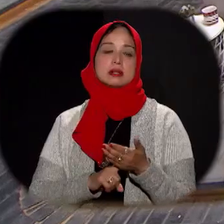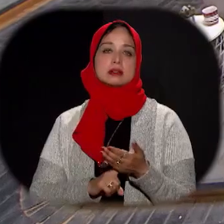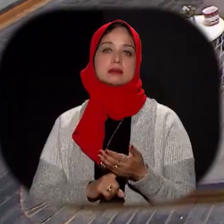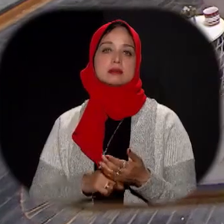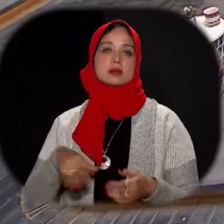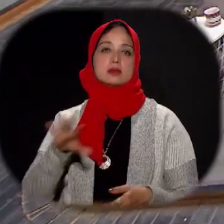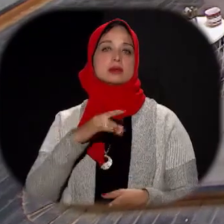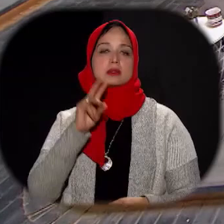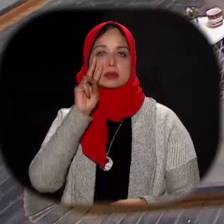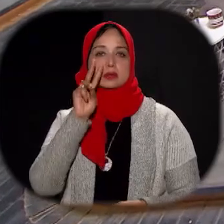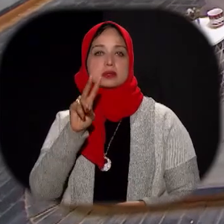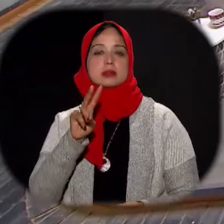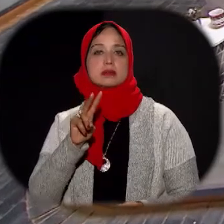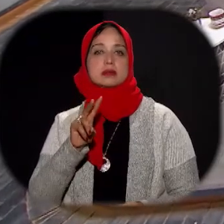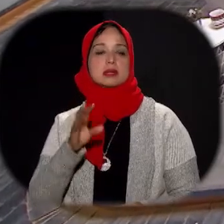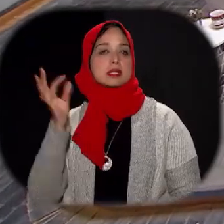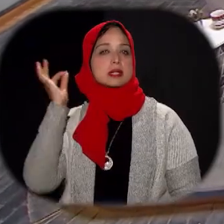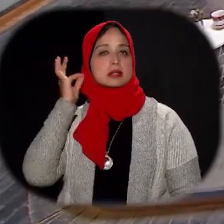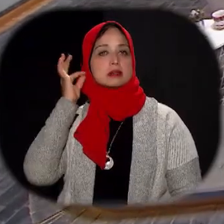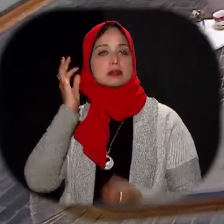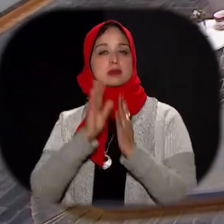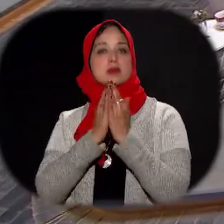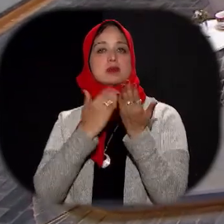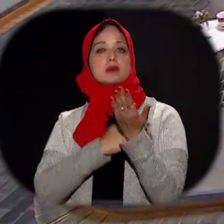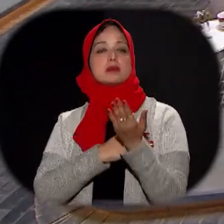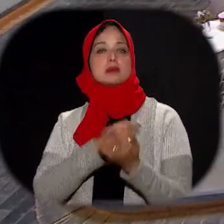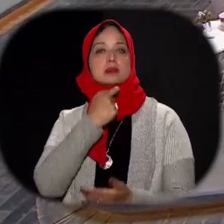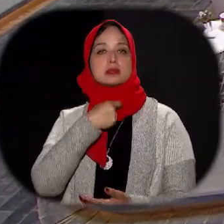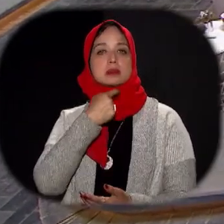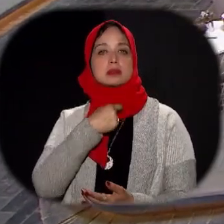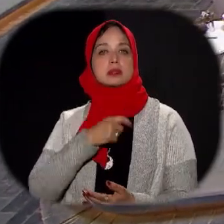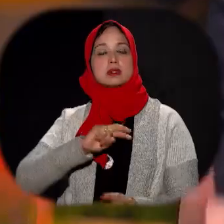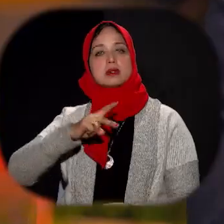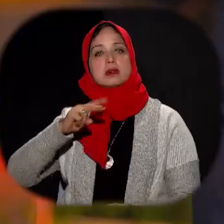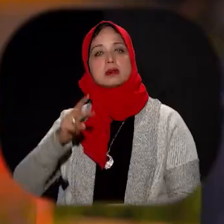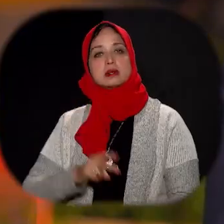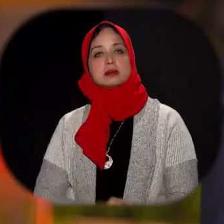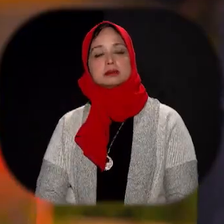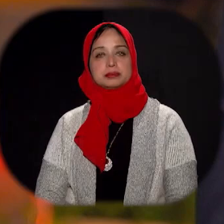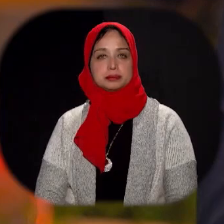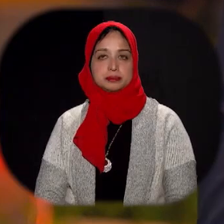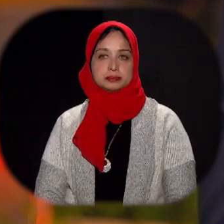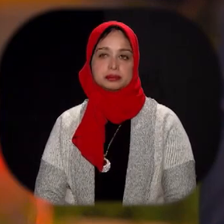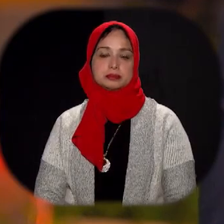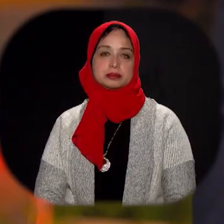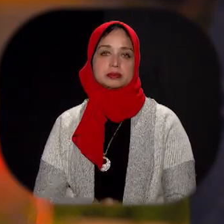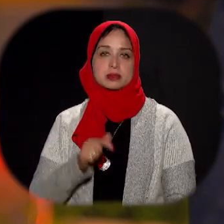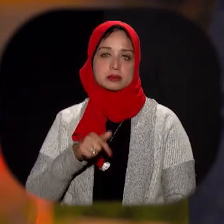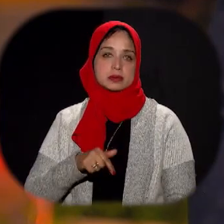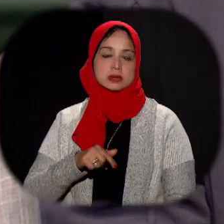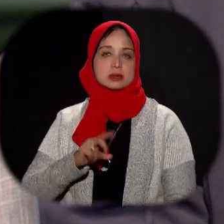ان ان صناعه الكتب الصوتيه لازم تتحول وتاخد جزء من صناعه الميديا والاعلام ام مش